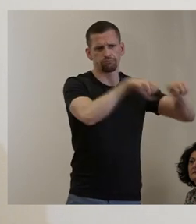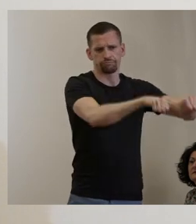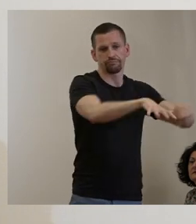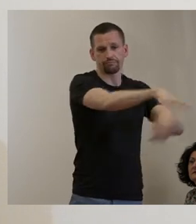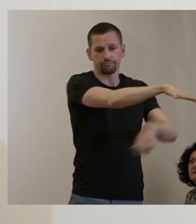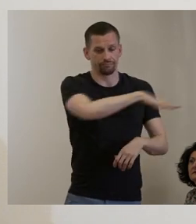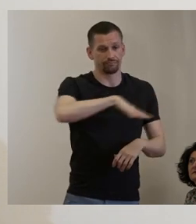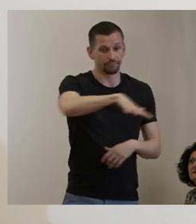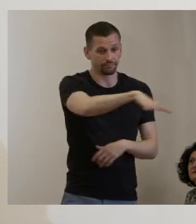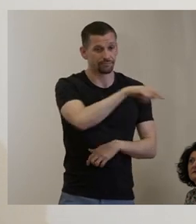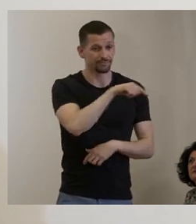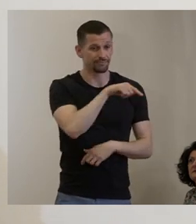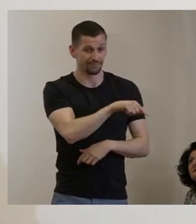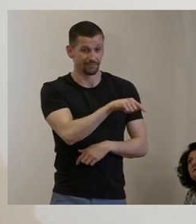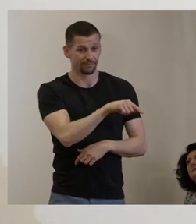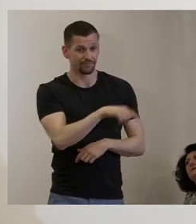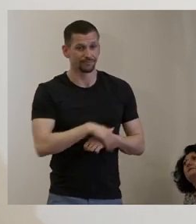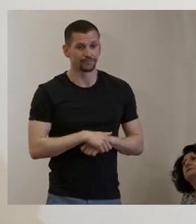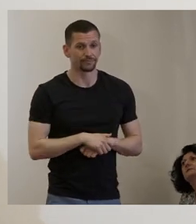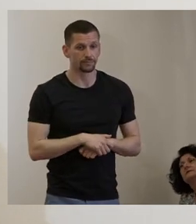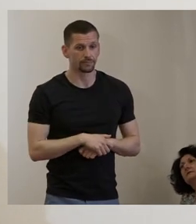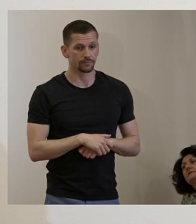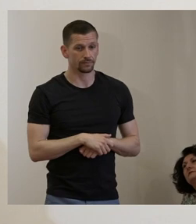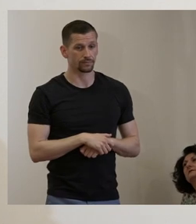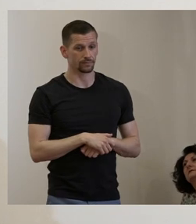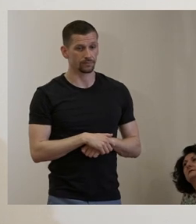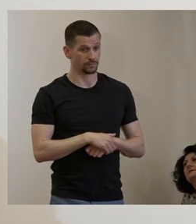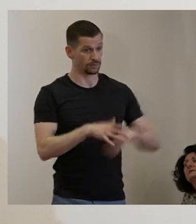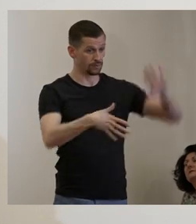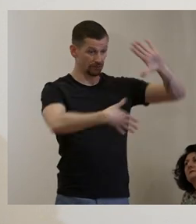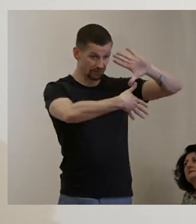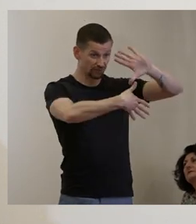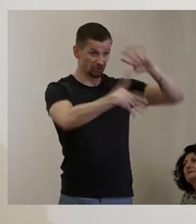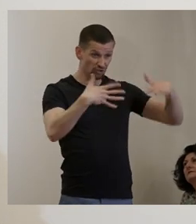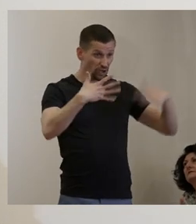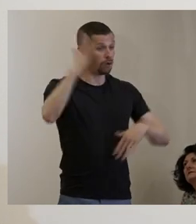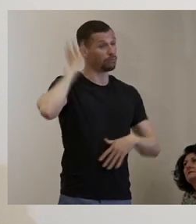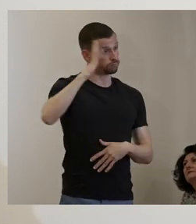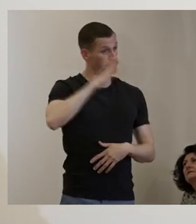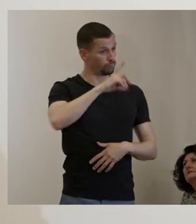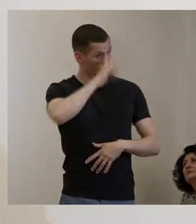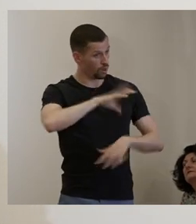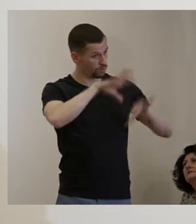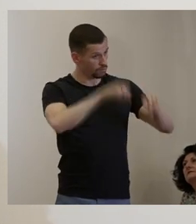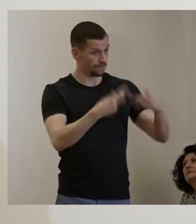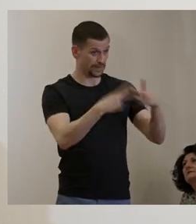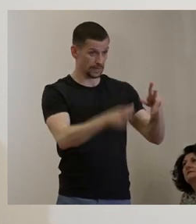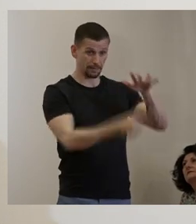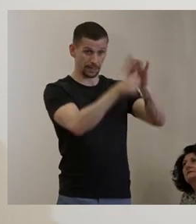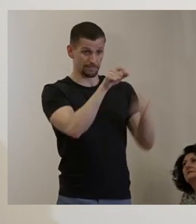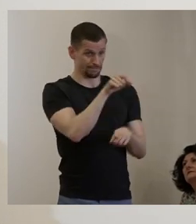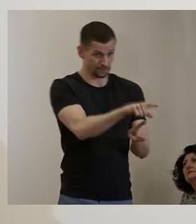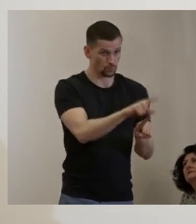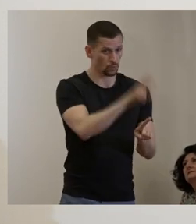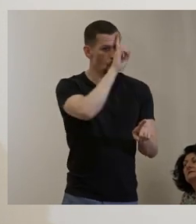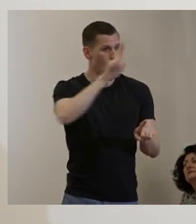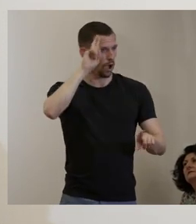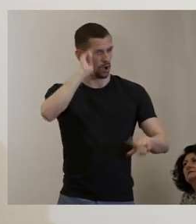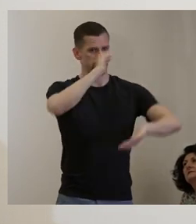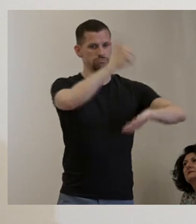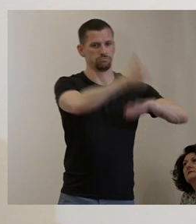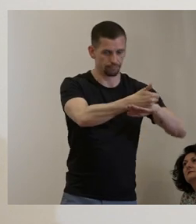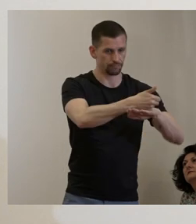américaine. L'Empire du Portugal et du Brésil a comme capitale Rio de Janeiro. Le roi du Portugal, pour fuir Napoléon, s'est installé